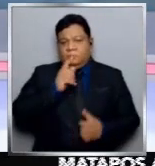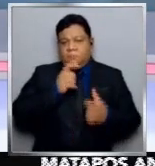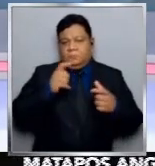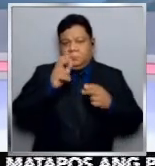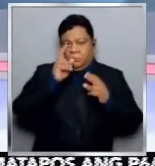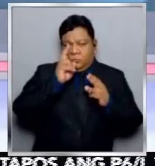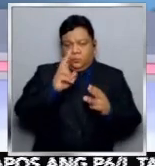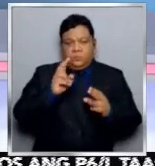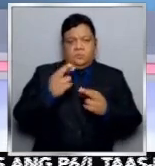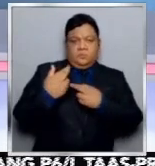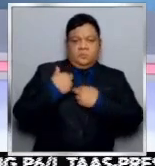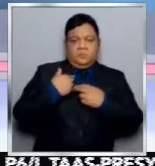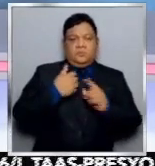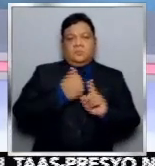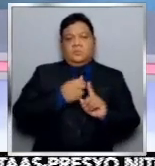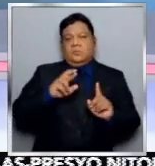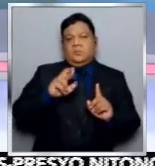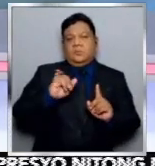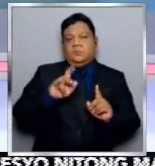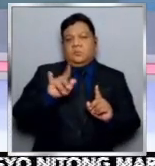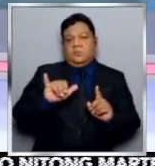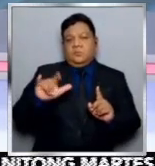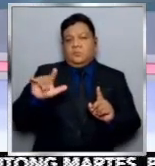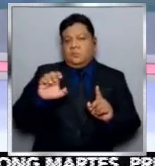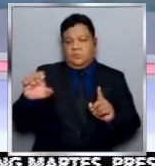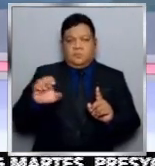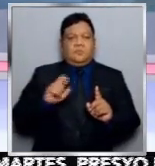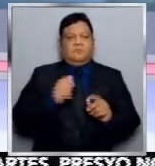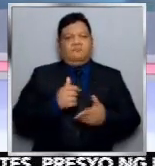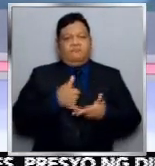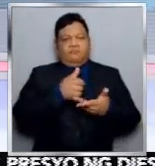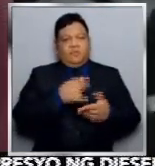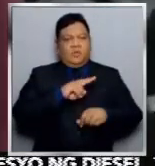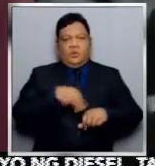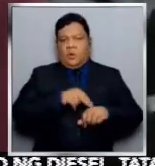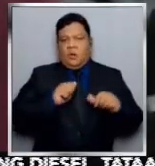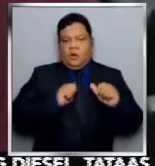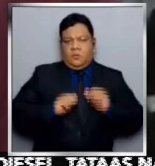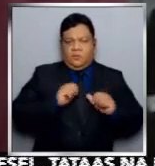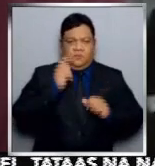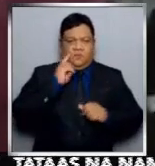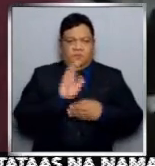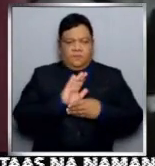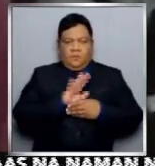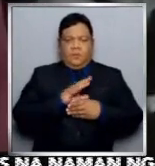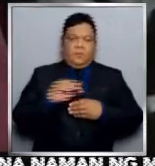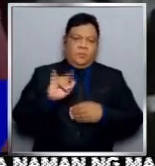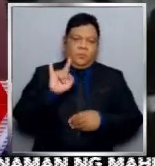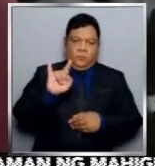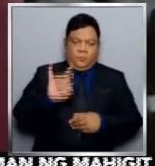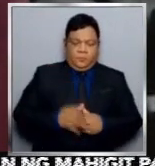kay Ricky Lee ang paghirang sa kanya bilang National Artist for Film and Broadcast Arts. And I, national